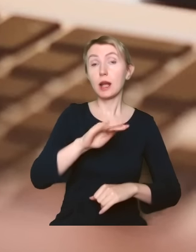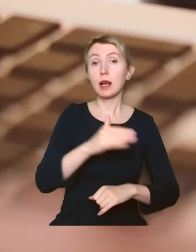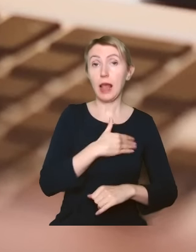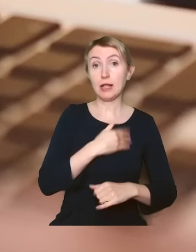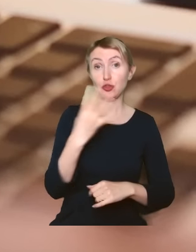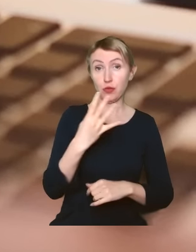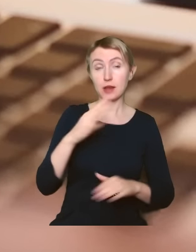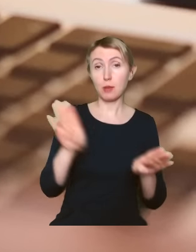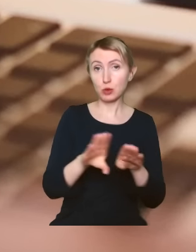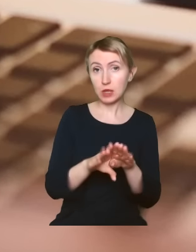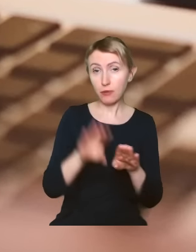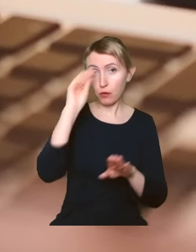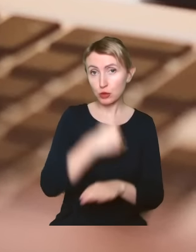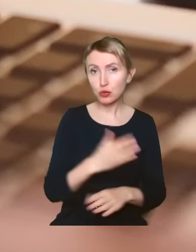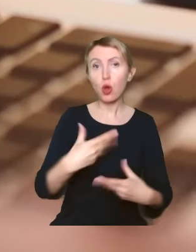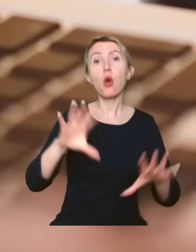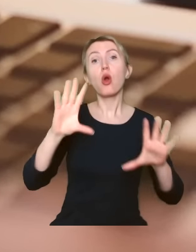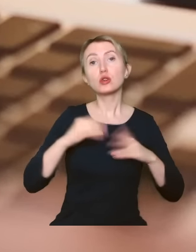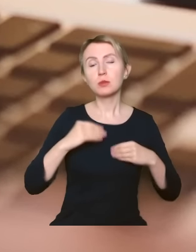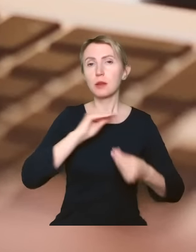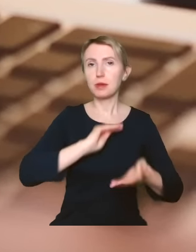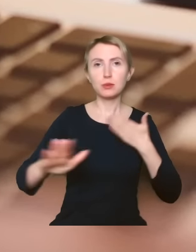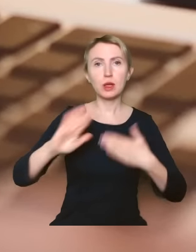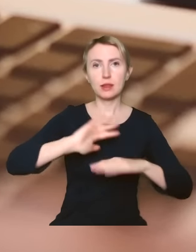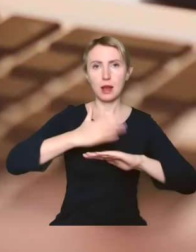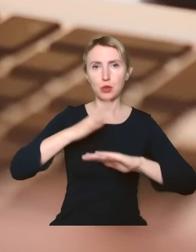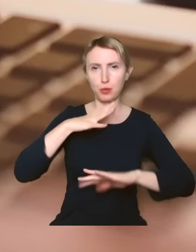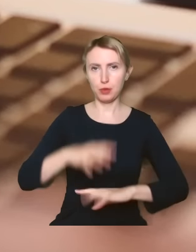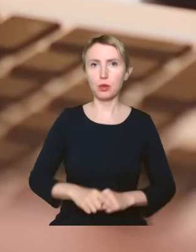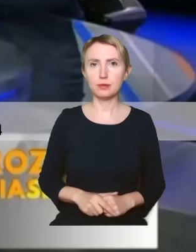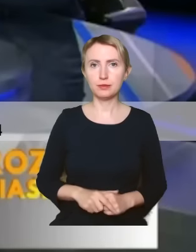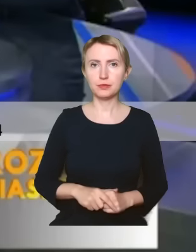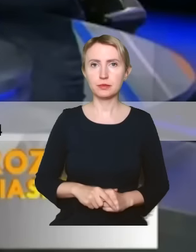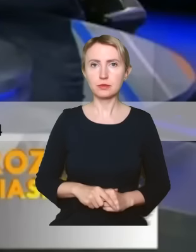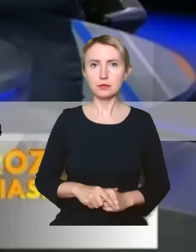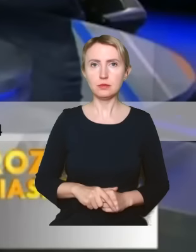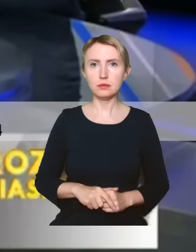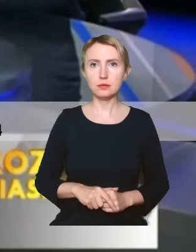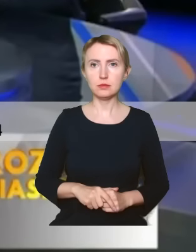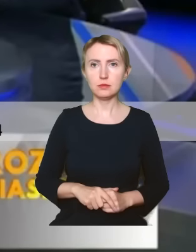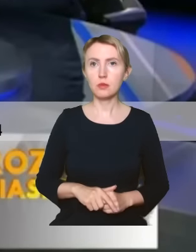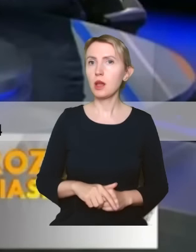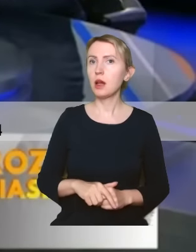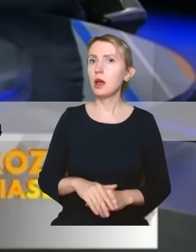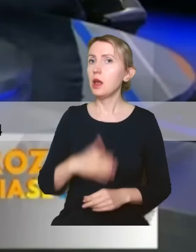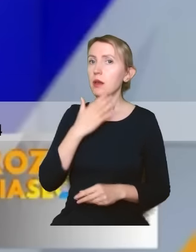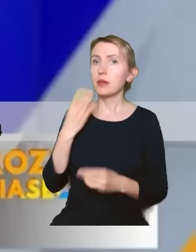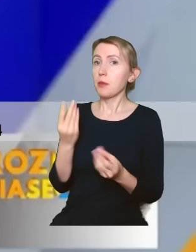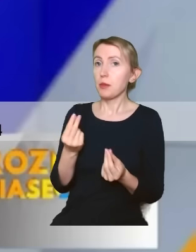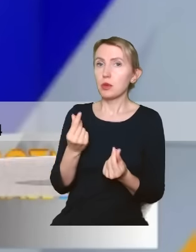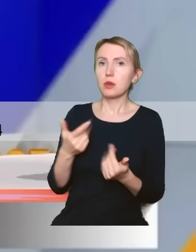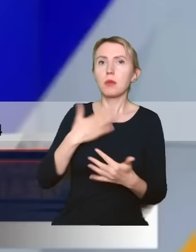szkół podstawowych otrzymywali bezpłatne laptopy. Nie ma tych pieniędzy. Jesteśmy w